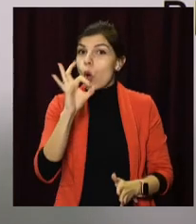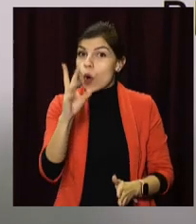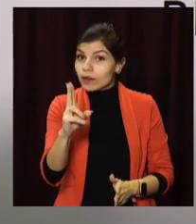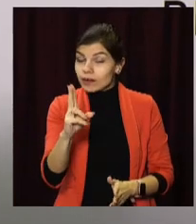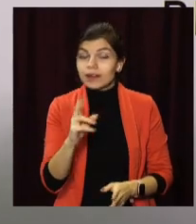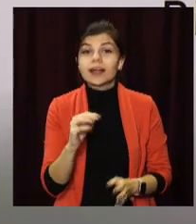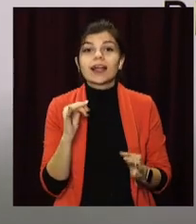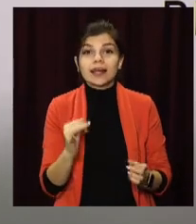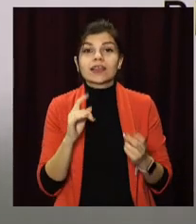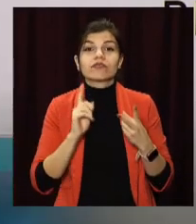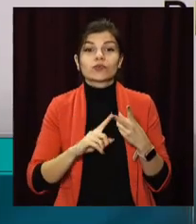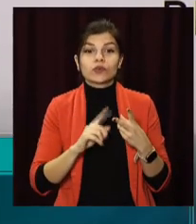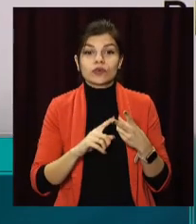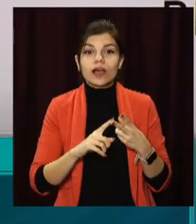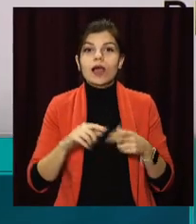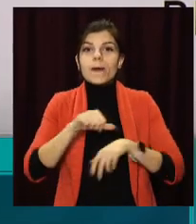«Межа часу».